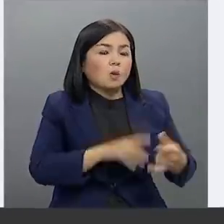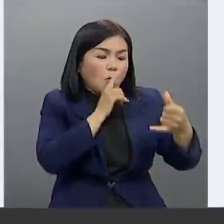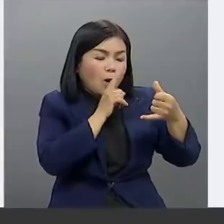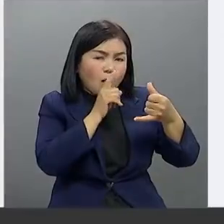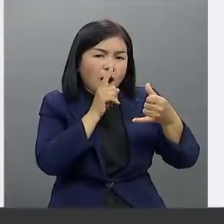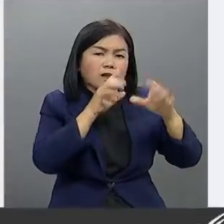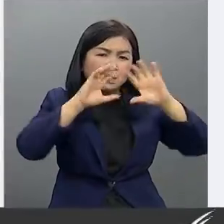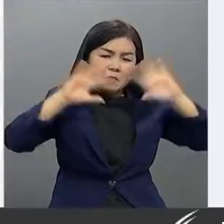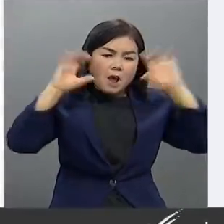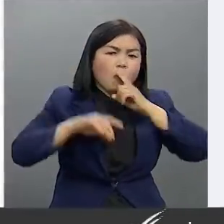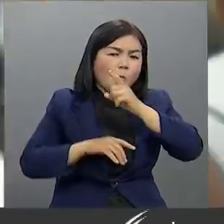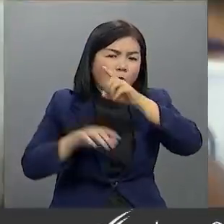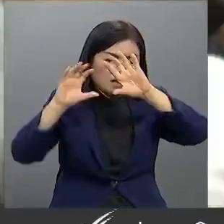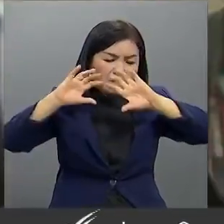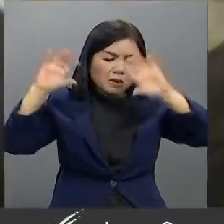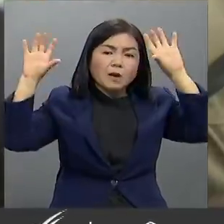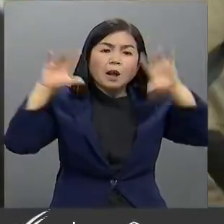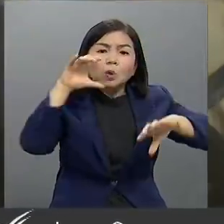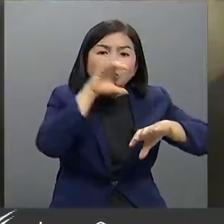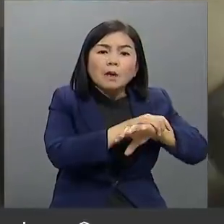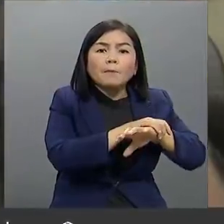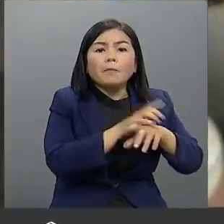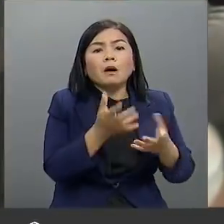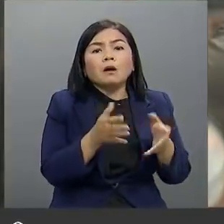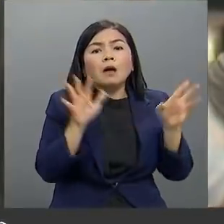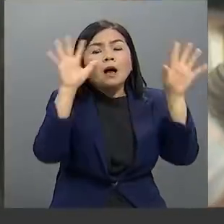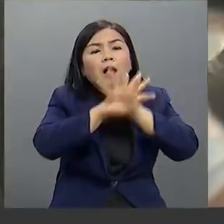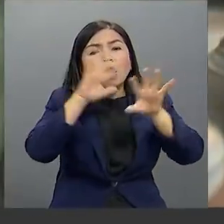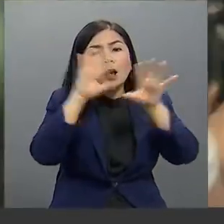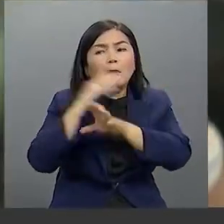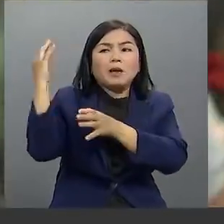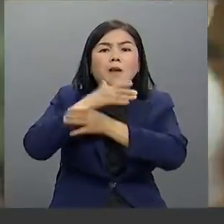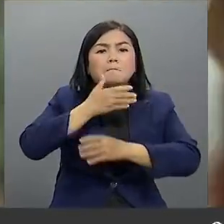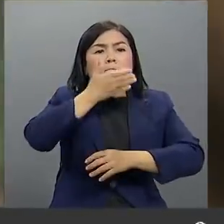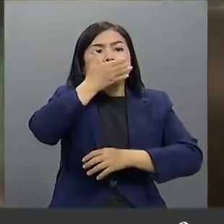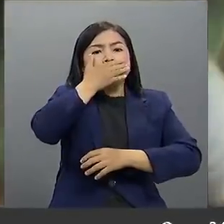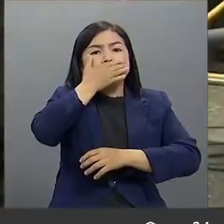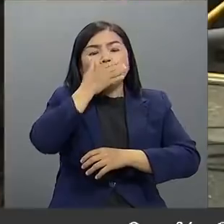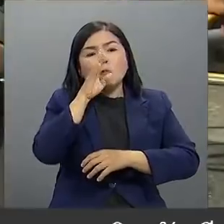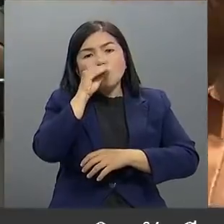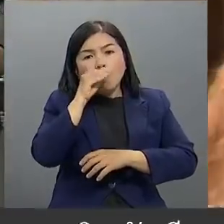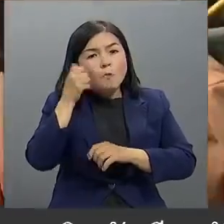รัฐบาลธจะใช้เป็นอาวุธปิดปากและตอบโต้บุคคลที่กล้าท้าทายอำนาจรัฐครับอ่ะ